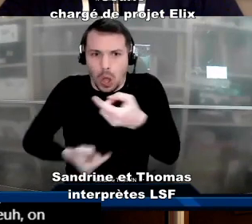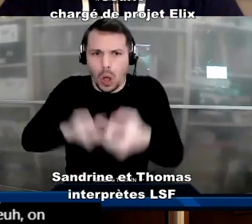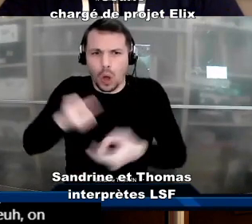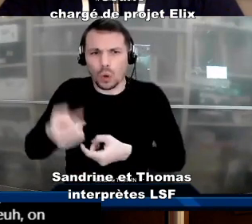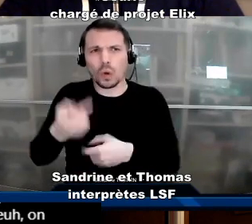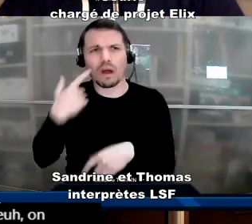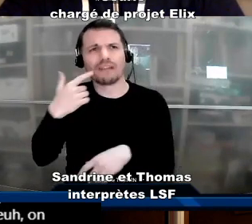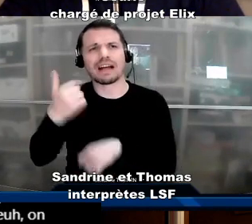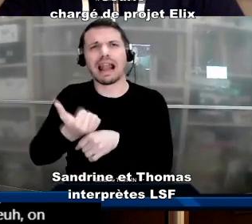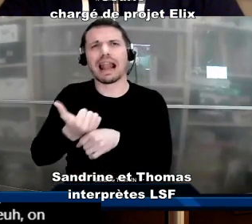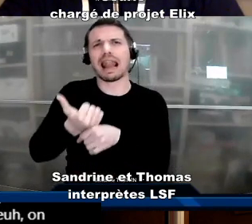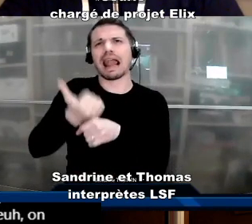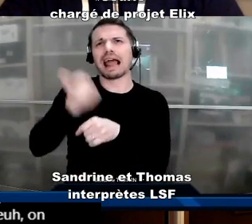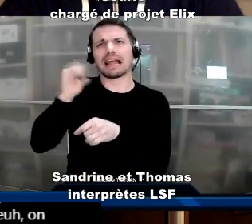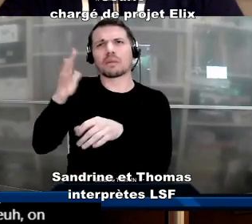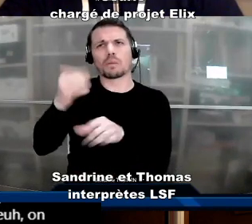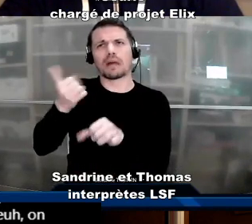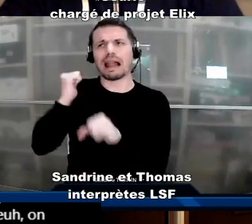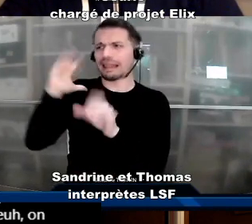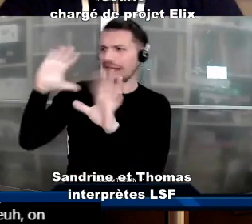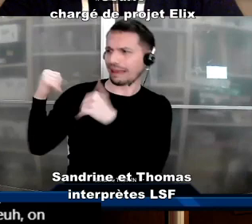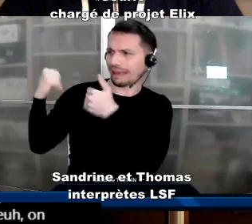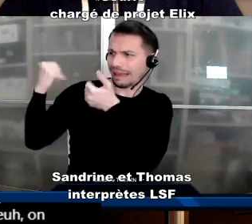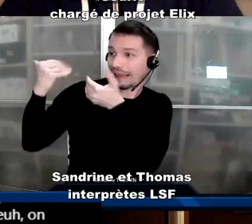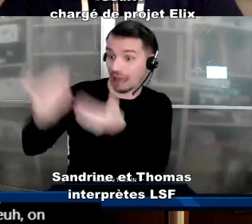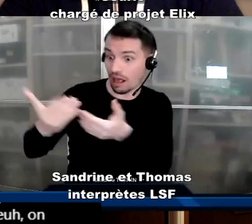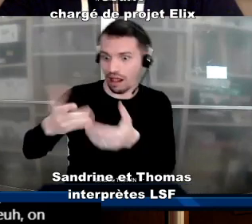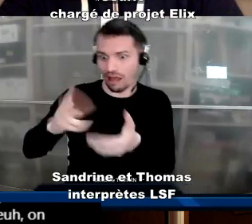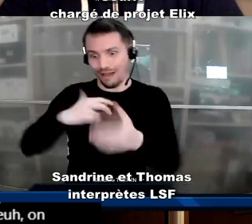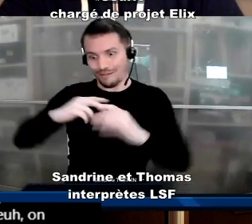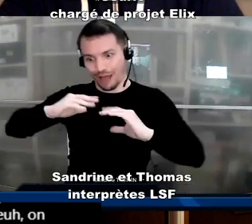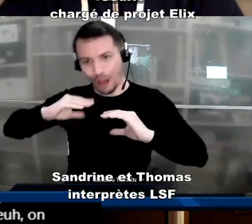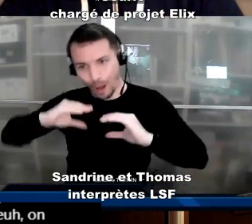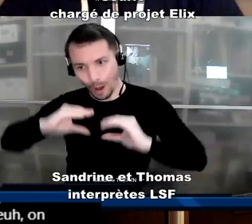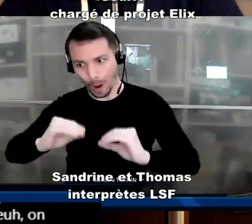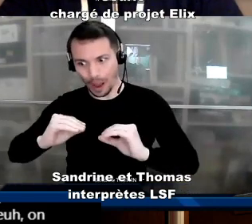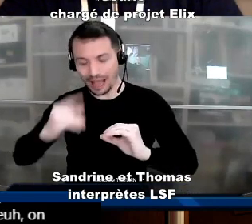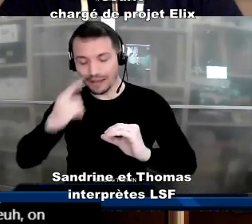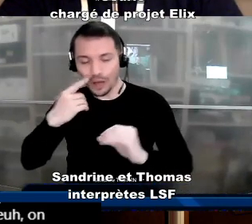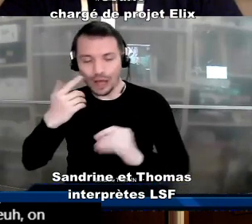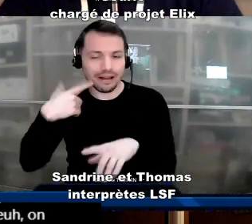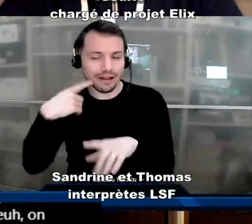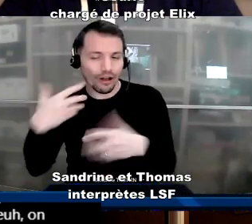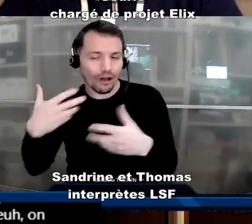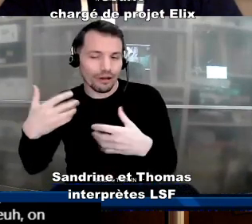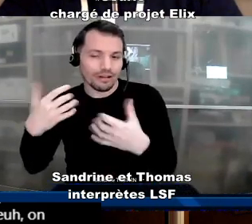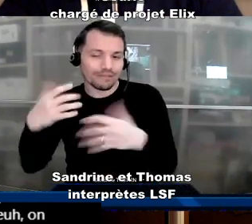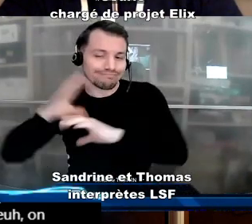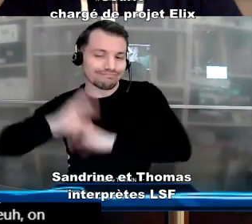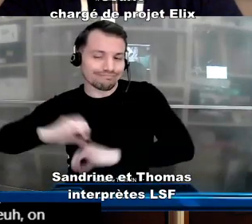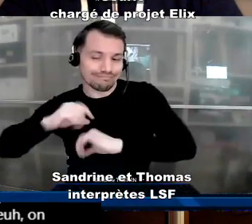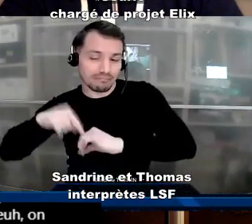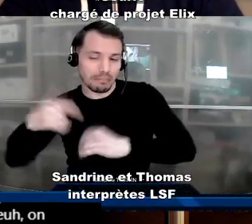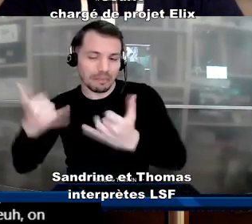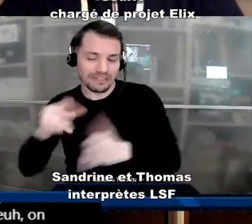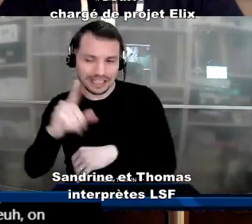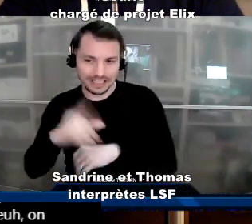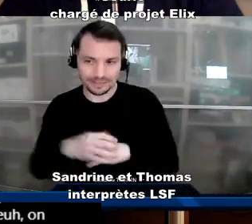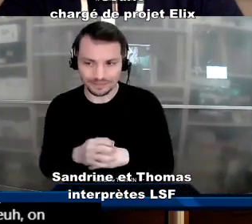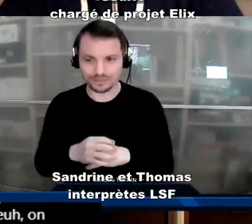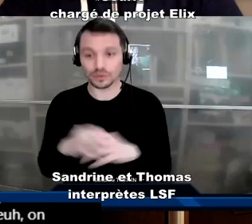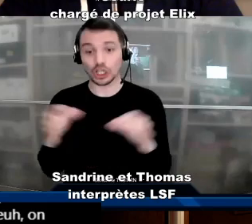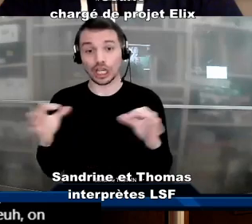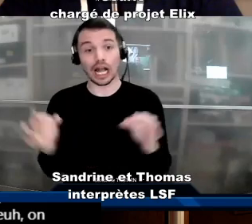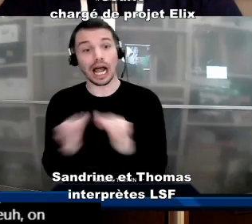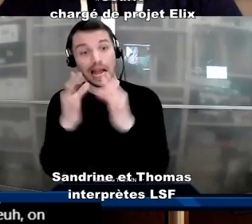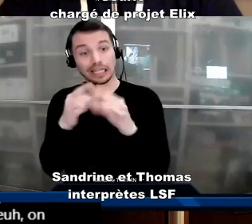fin d'année dernière. Et puis bon, bah, là, ça va vraiment se concrétiser. Là, on est encore en fait dans une petite phase de test. Elix, c'est aussi de la recherche et du développement.